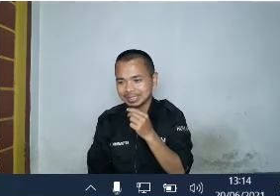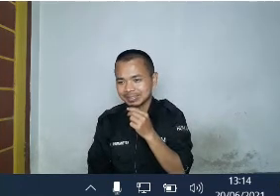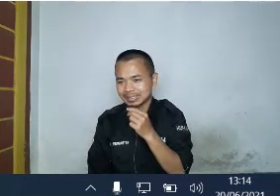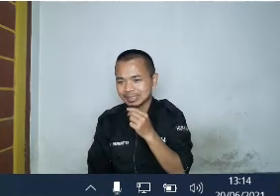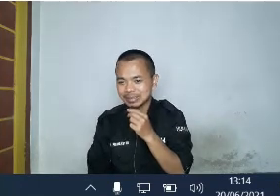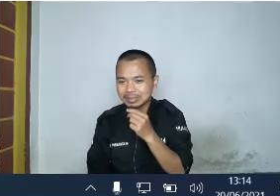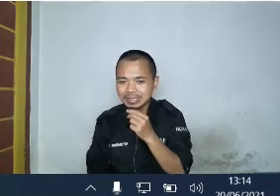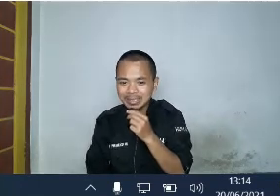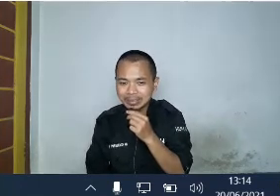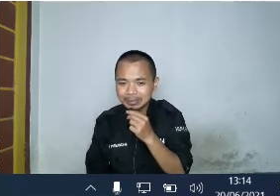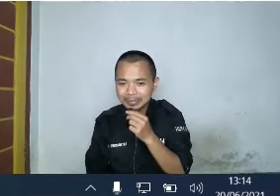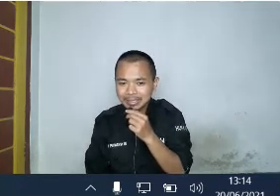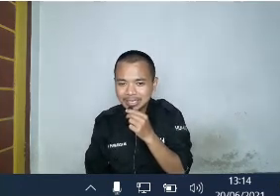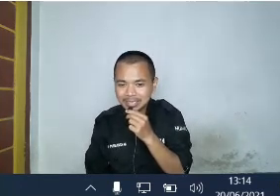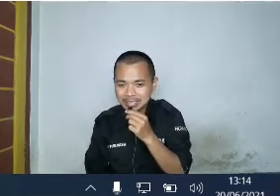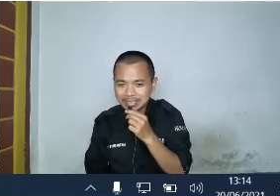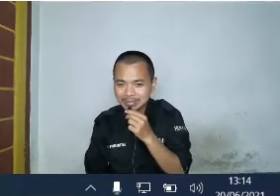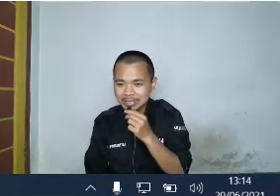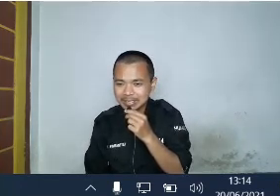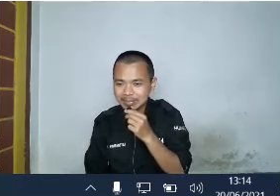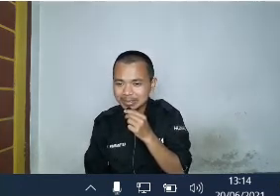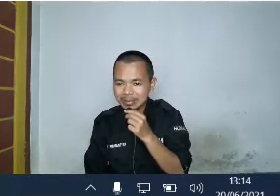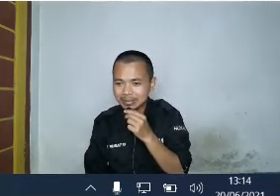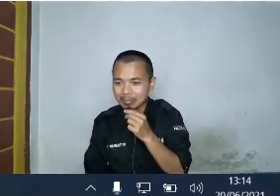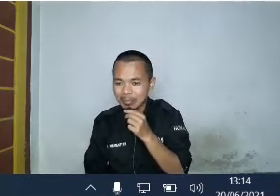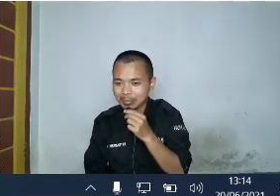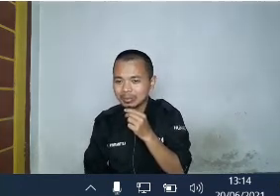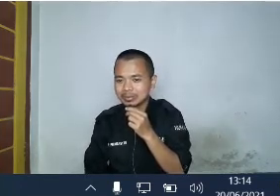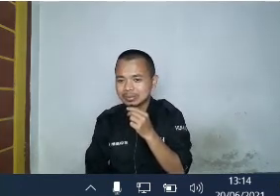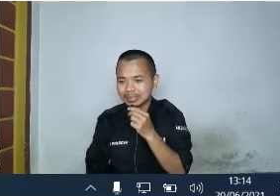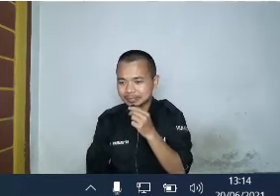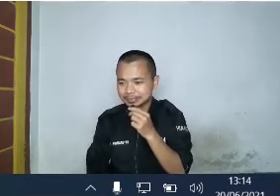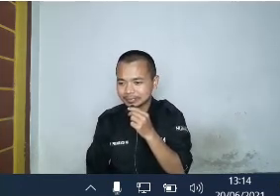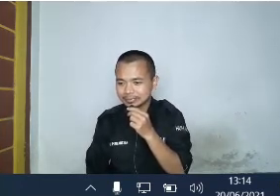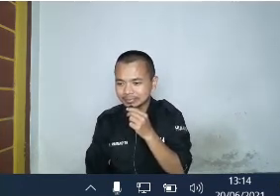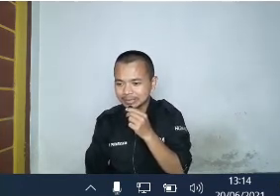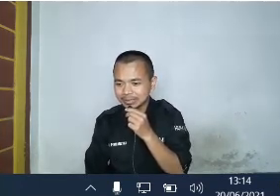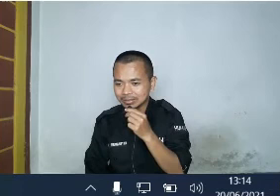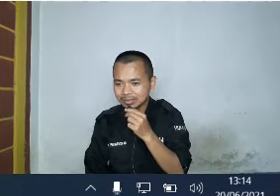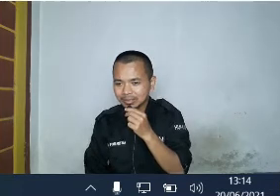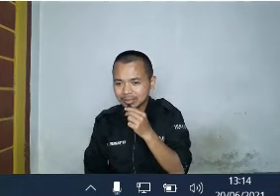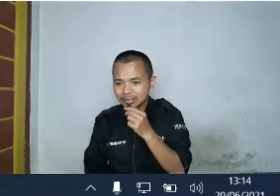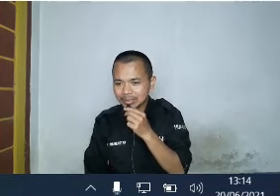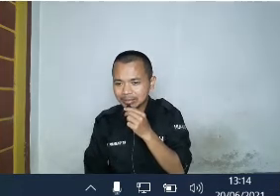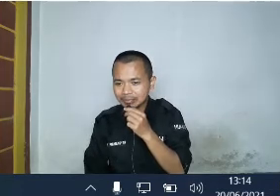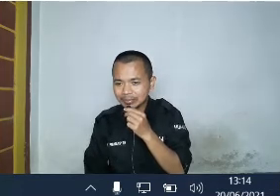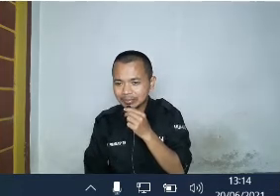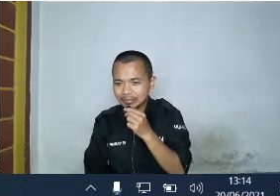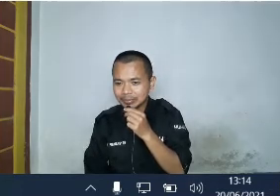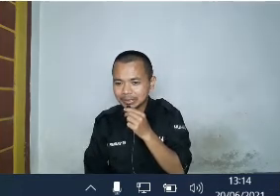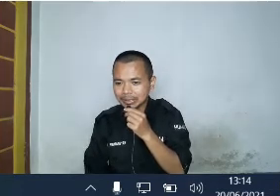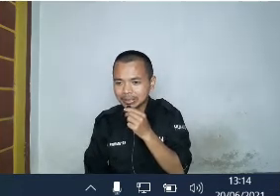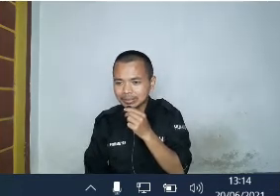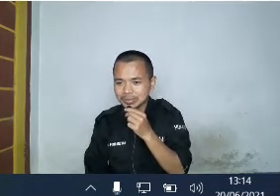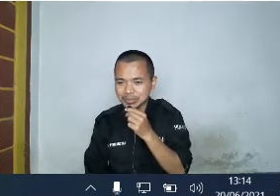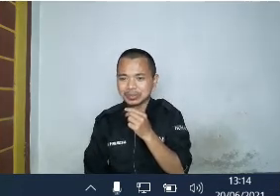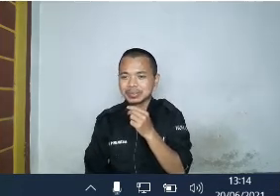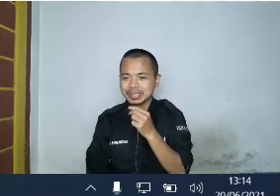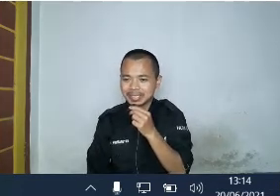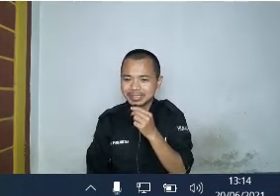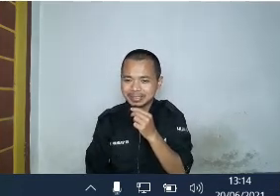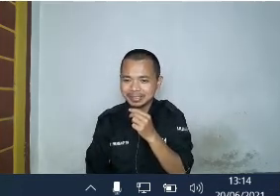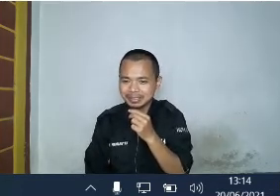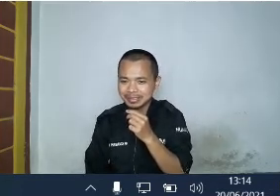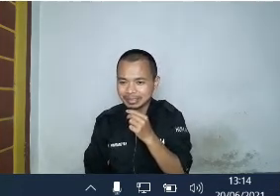gitu ya kemudian ada asas-asas manajemen rabu ya Rabu tanggal